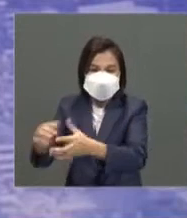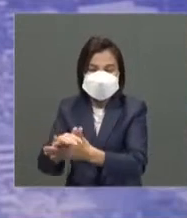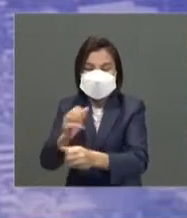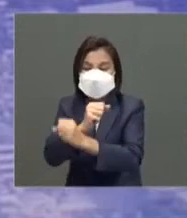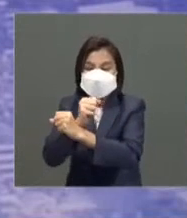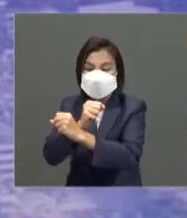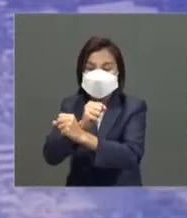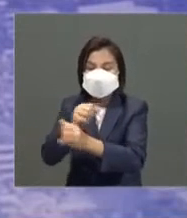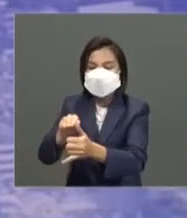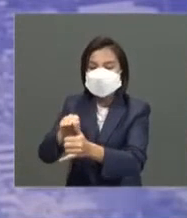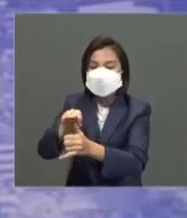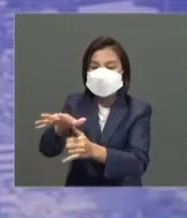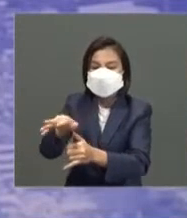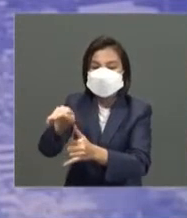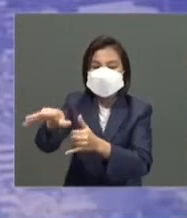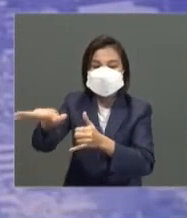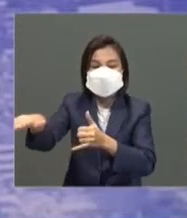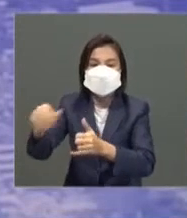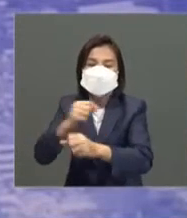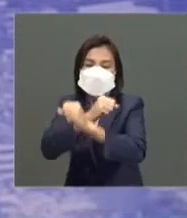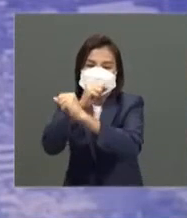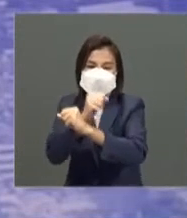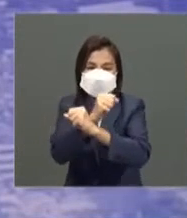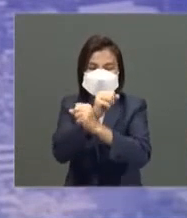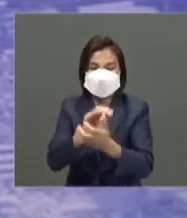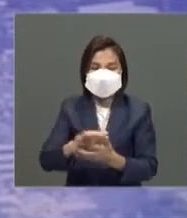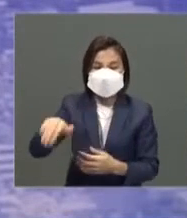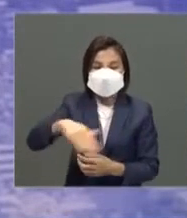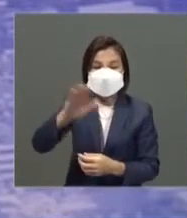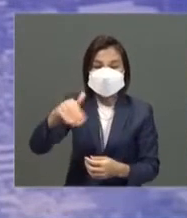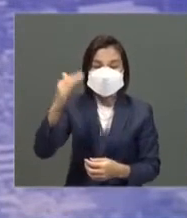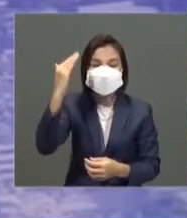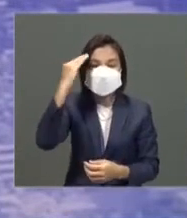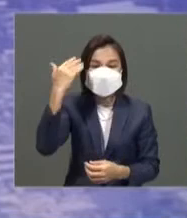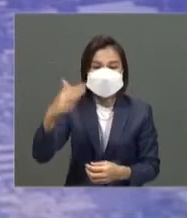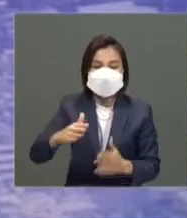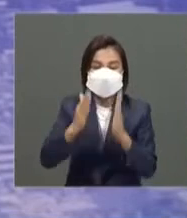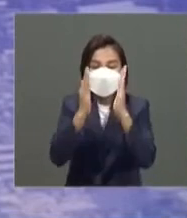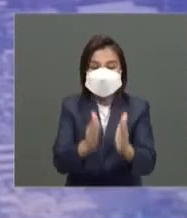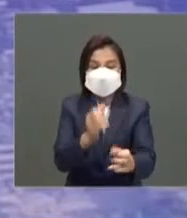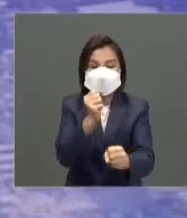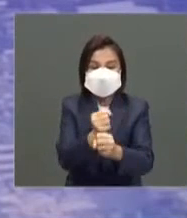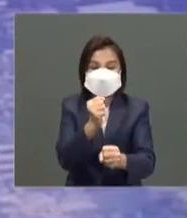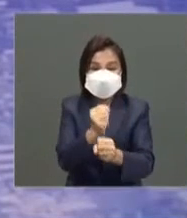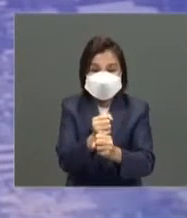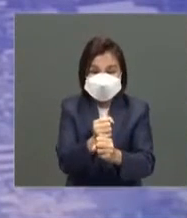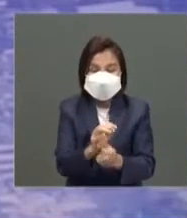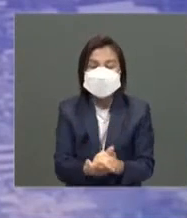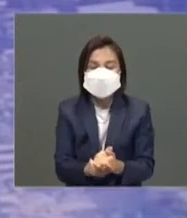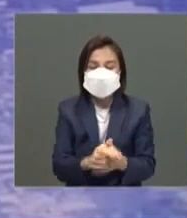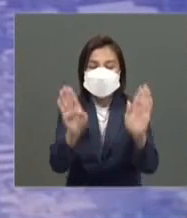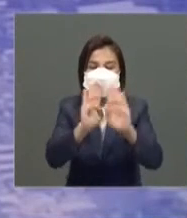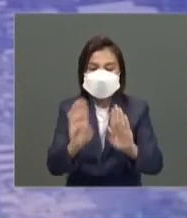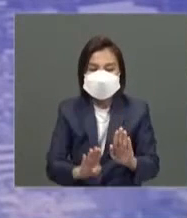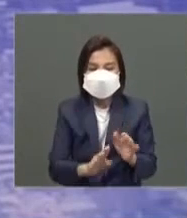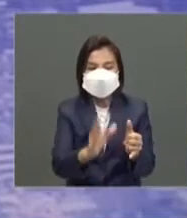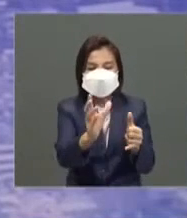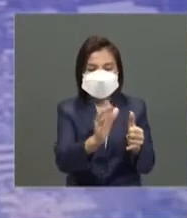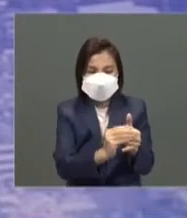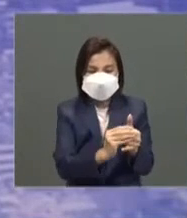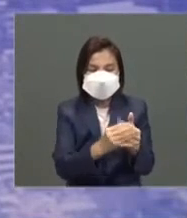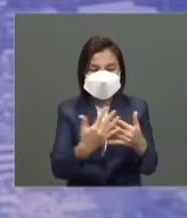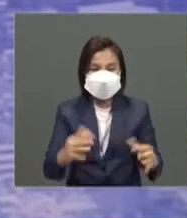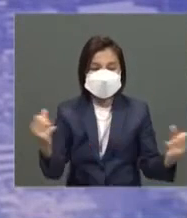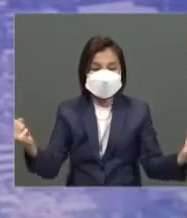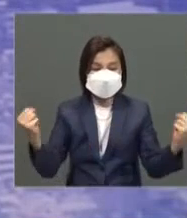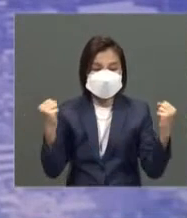ขึ้นมานะครับนี่คือโดยส่วนใหญ่แล้วก็รับทราบอยู่แล้วนะครับวัยแรงงานก็เป็นกลุ่มวัยที่ติดเชื้อได้ง่ายแล้วก็ไม่ค่อยมีอา